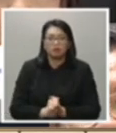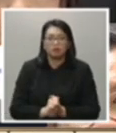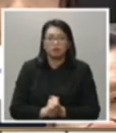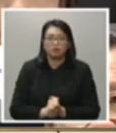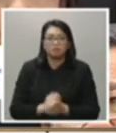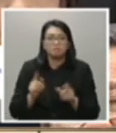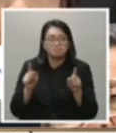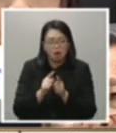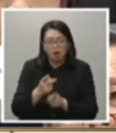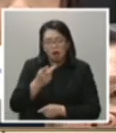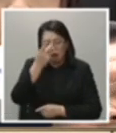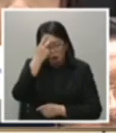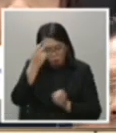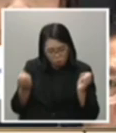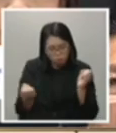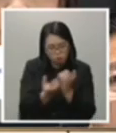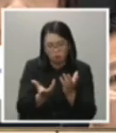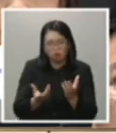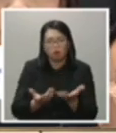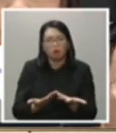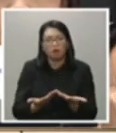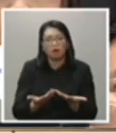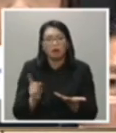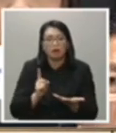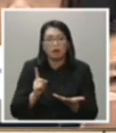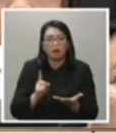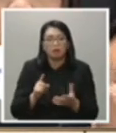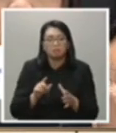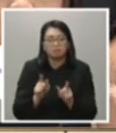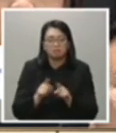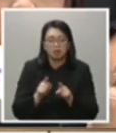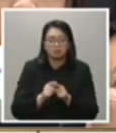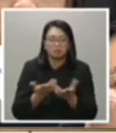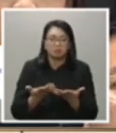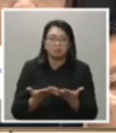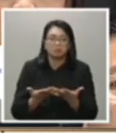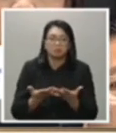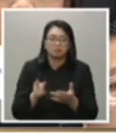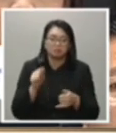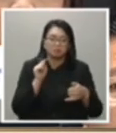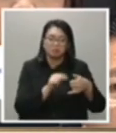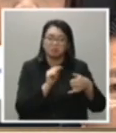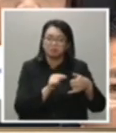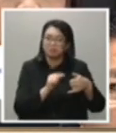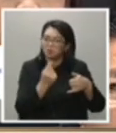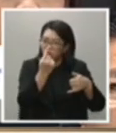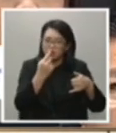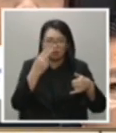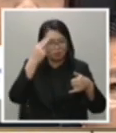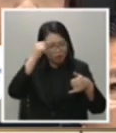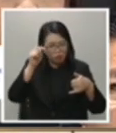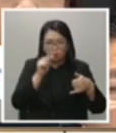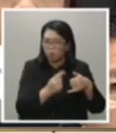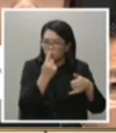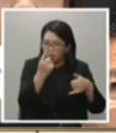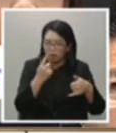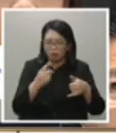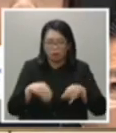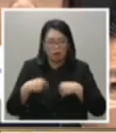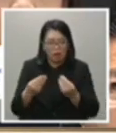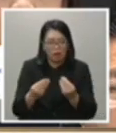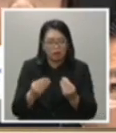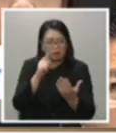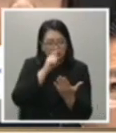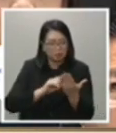ะห์กรรมจากความไม่รู้ความมักง่ายของพลเอกประยุทธ์จันทร์โอชาและคณะเศรษฐกิ